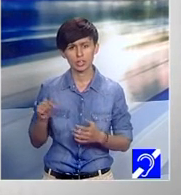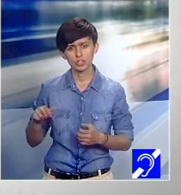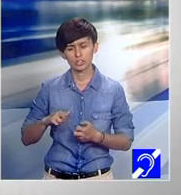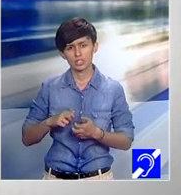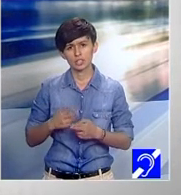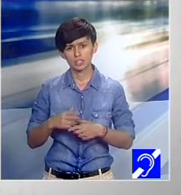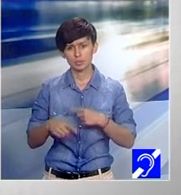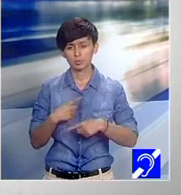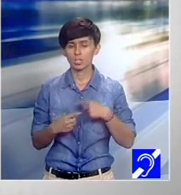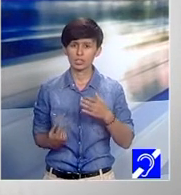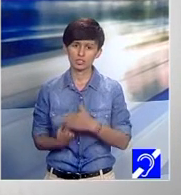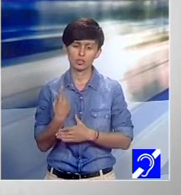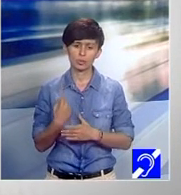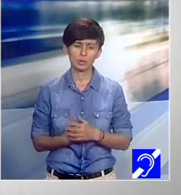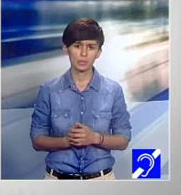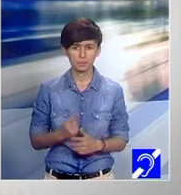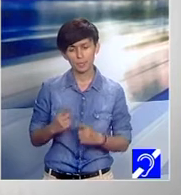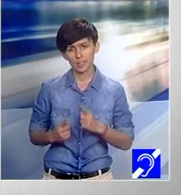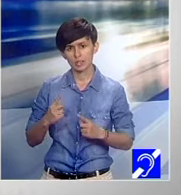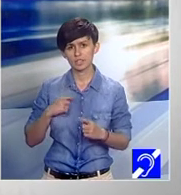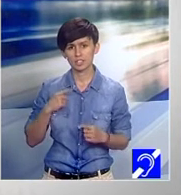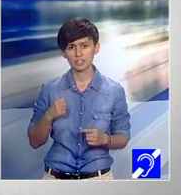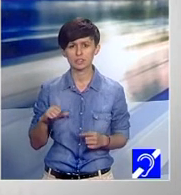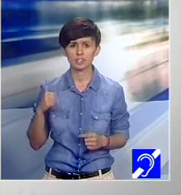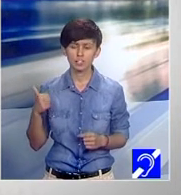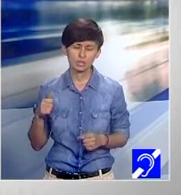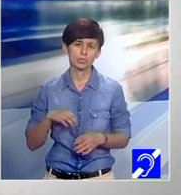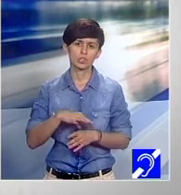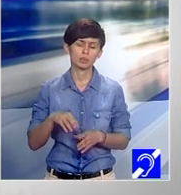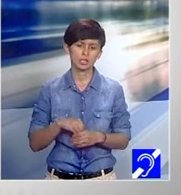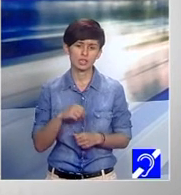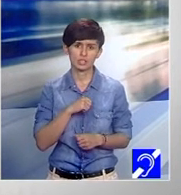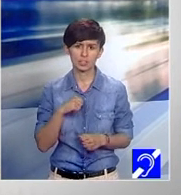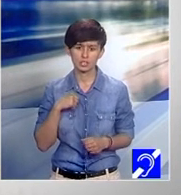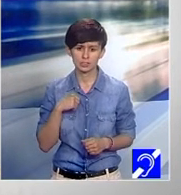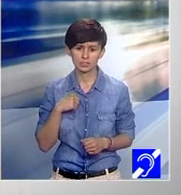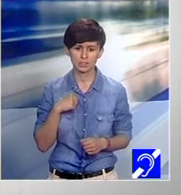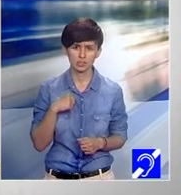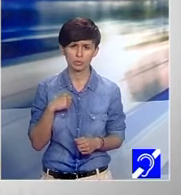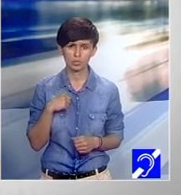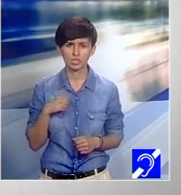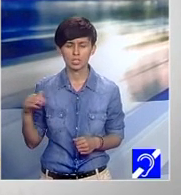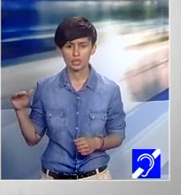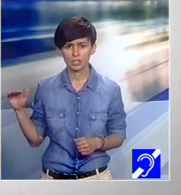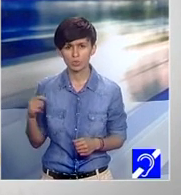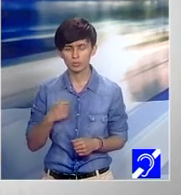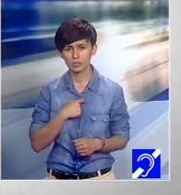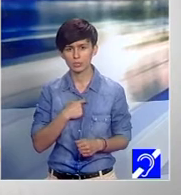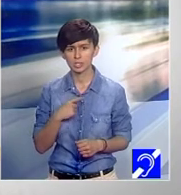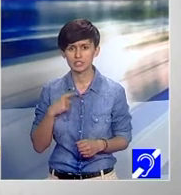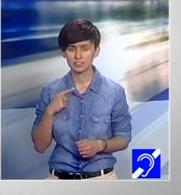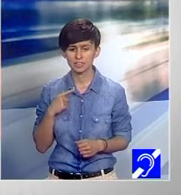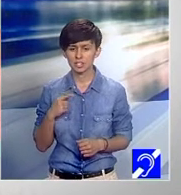doar unul dintre ei, fiind boala recesivă sau transmitere recesivă, atunci el poate fi mascat